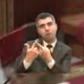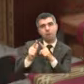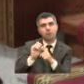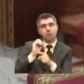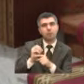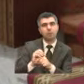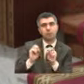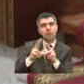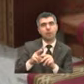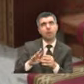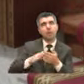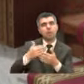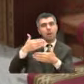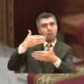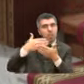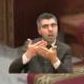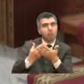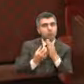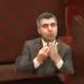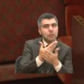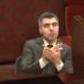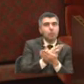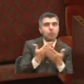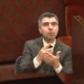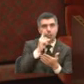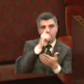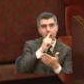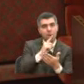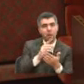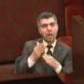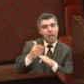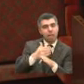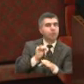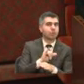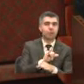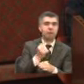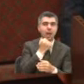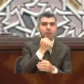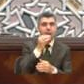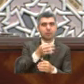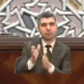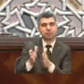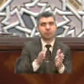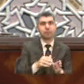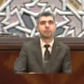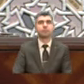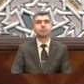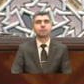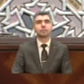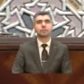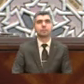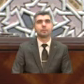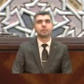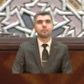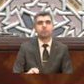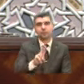عمومية وستحرص أكثر على جويد الخدمات ربما أكثر مما قامت به الإدارة. شكرا سيد الرئيس. شكرا سيد الوزير. في